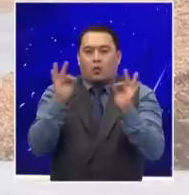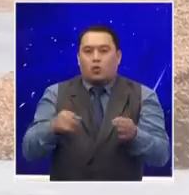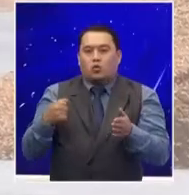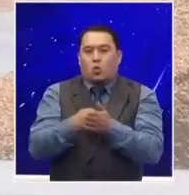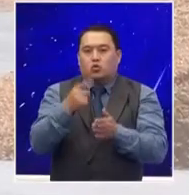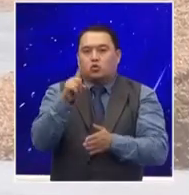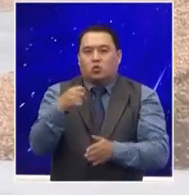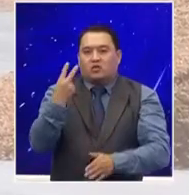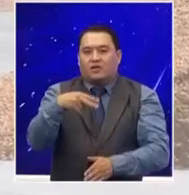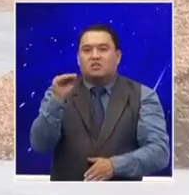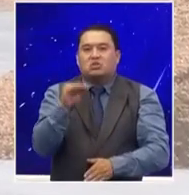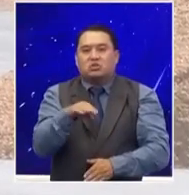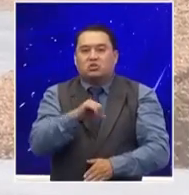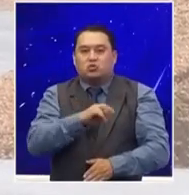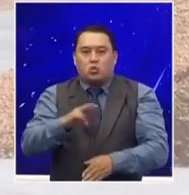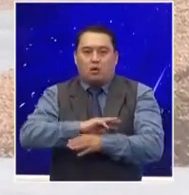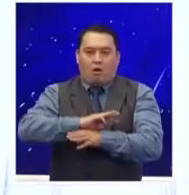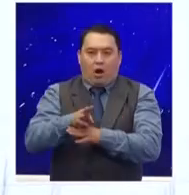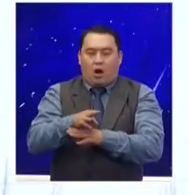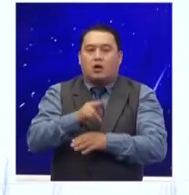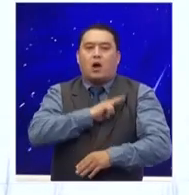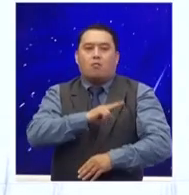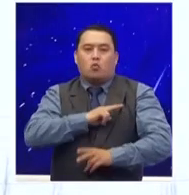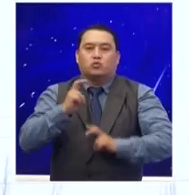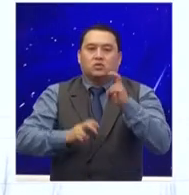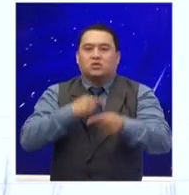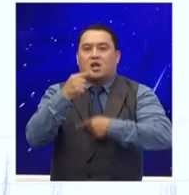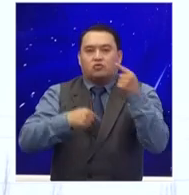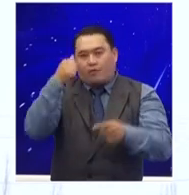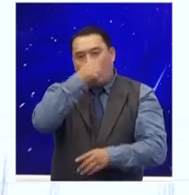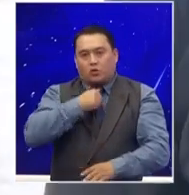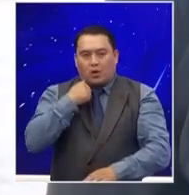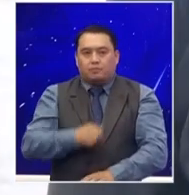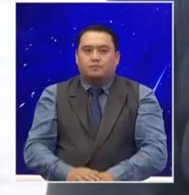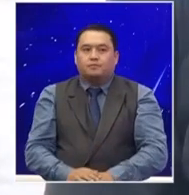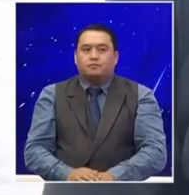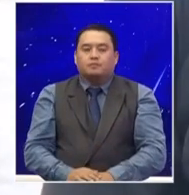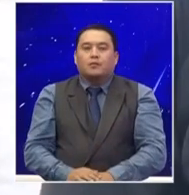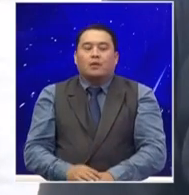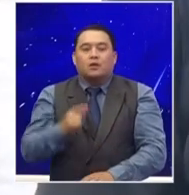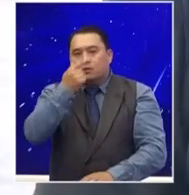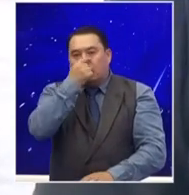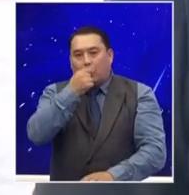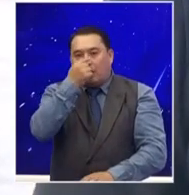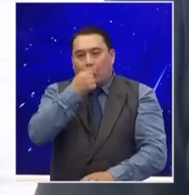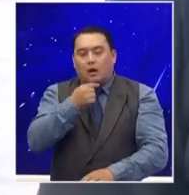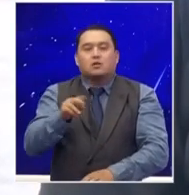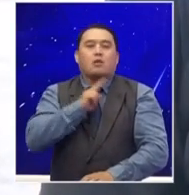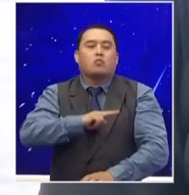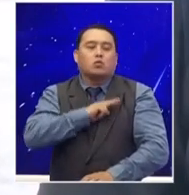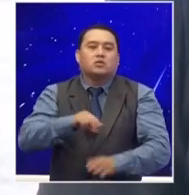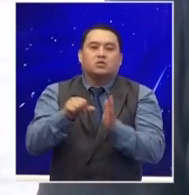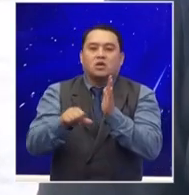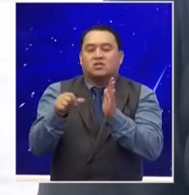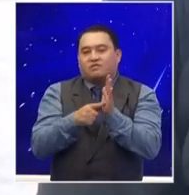довести до 120 тысяч тонн, чтобы обеспечить бесперебойную работу завода до следующего года. Жаркентский крахмалопаточный завод выпускает порядка